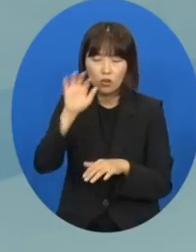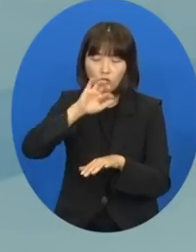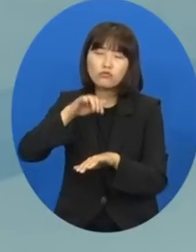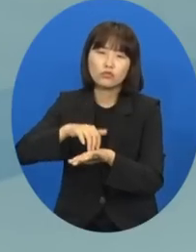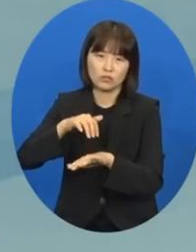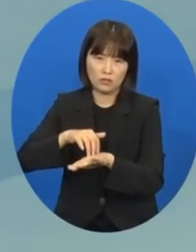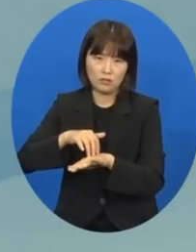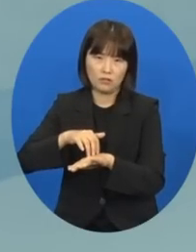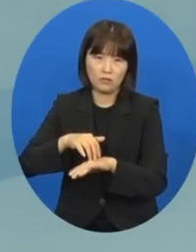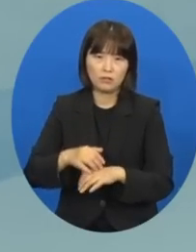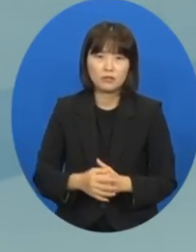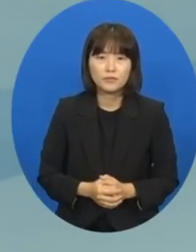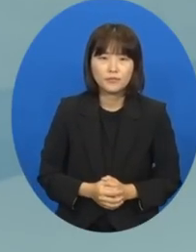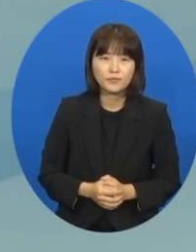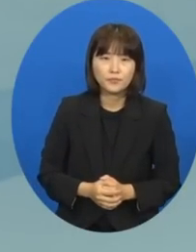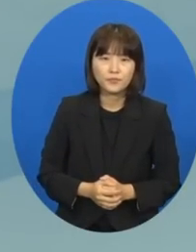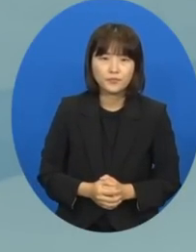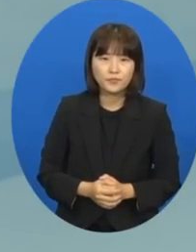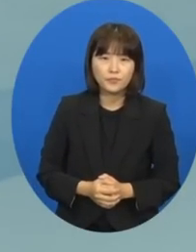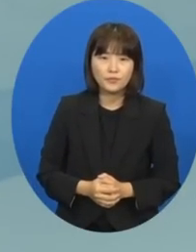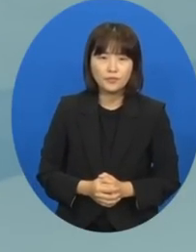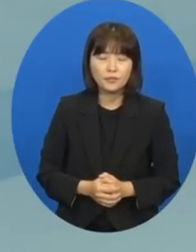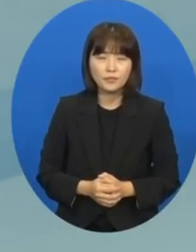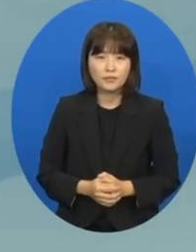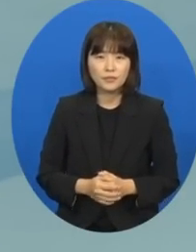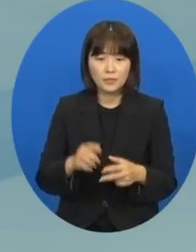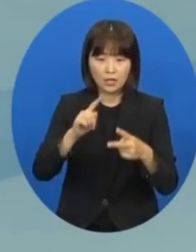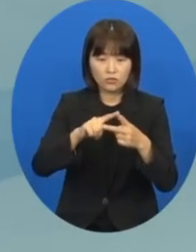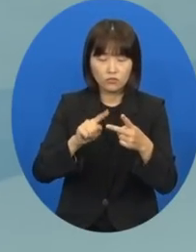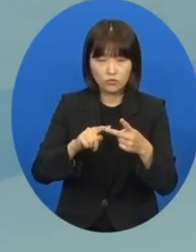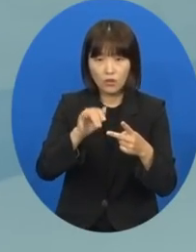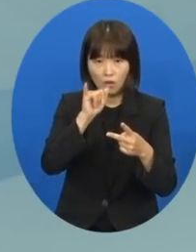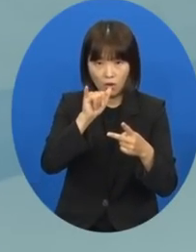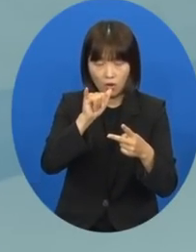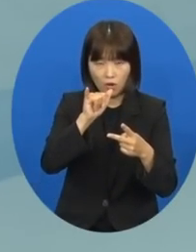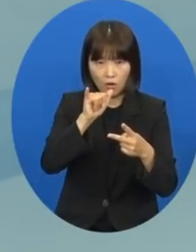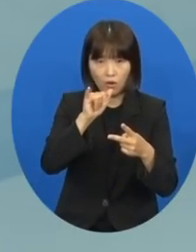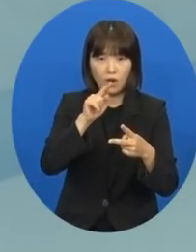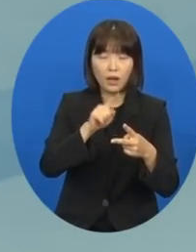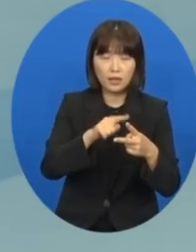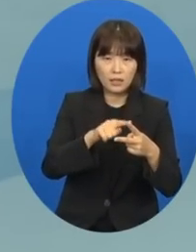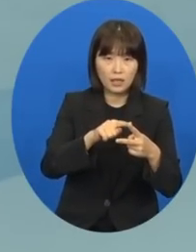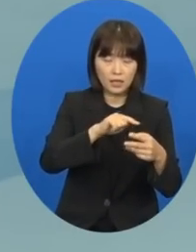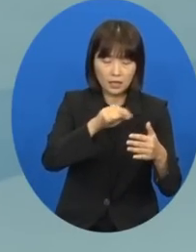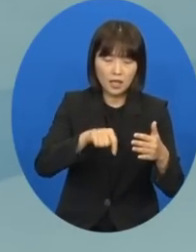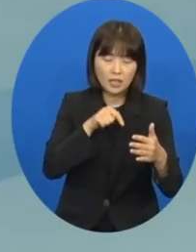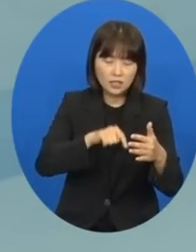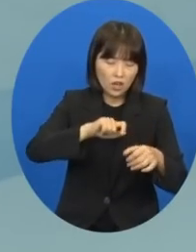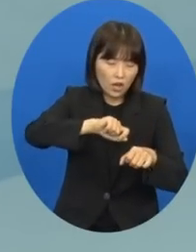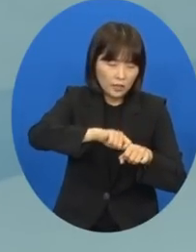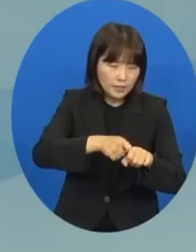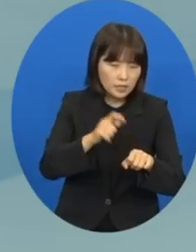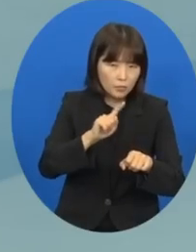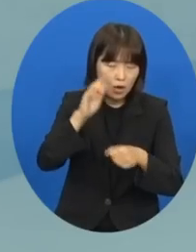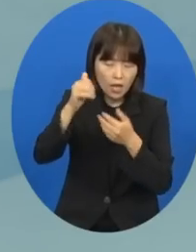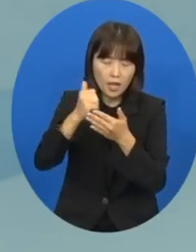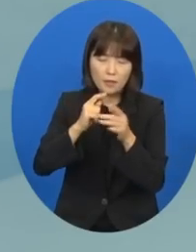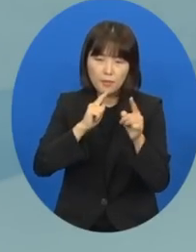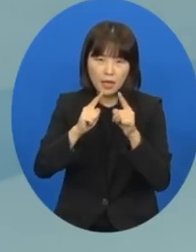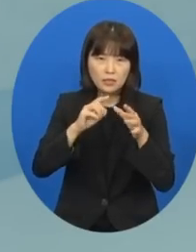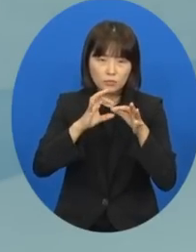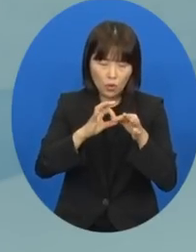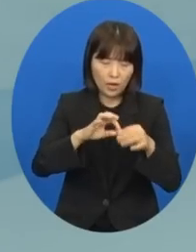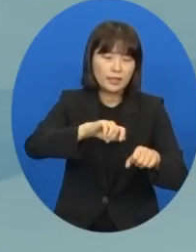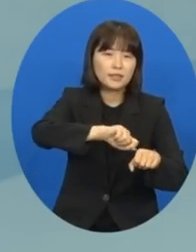있습니다. 이 징계는 크게 두 가지가 있어요. 하나는 내적 징계라고 불리우는 말씀을 통한 징계가 있고요. 이게 첫